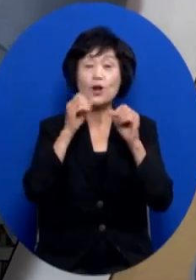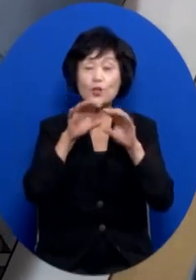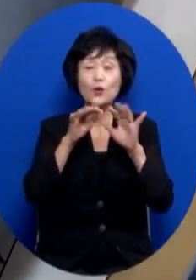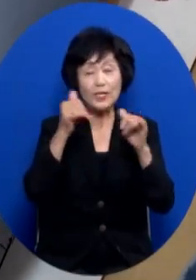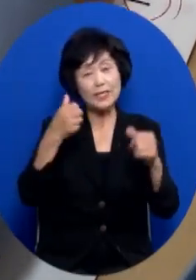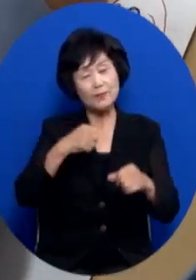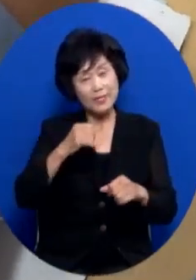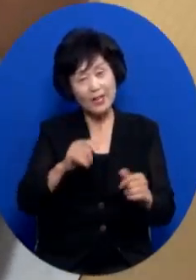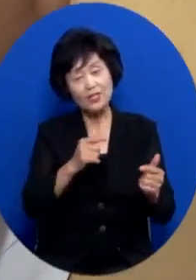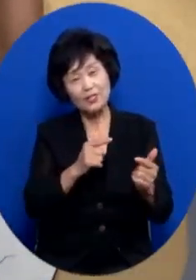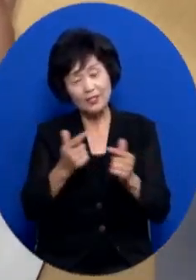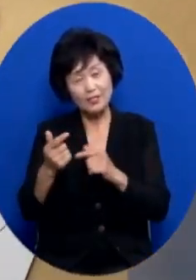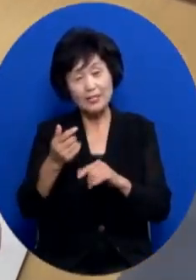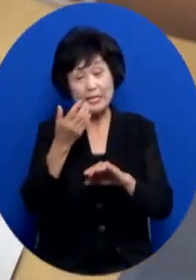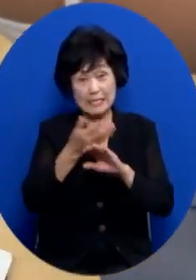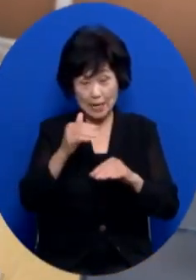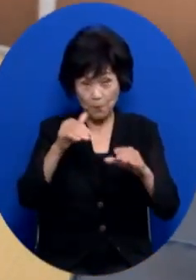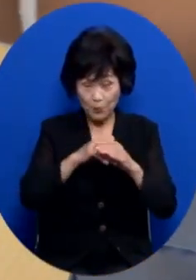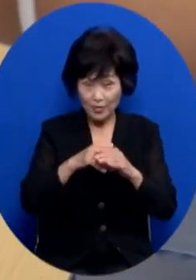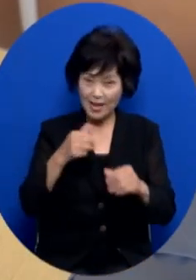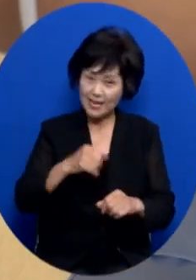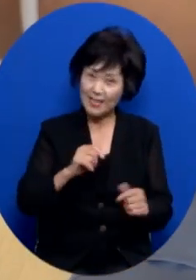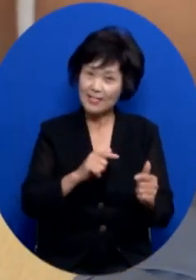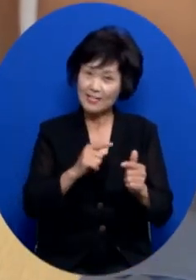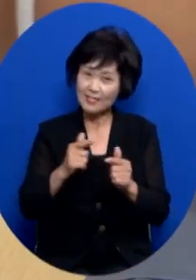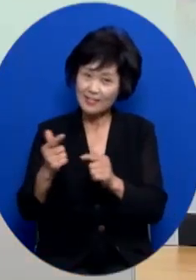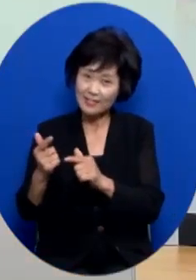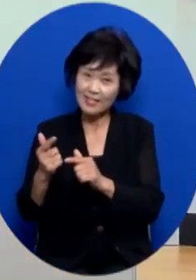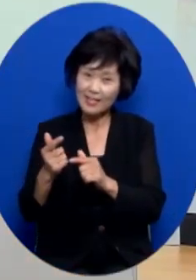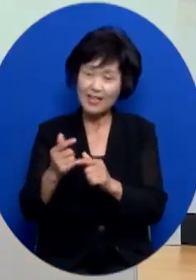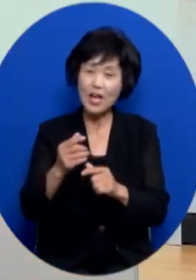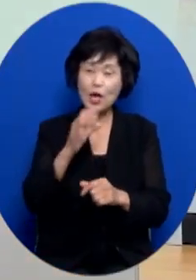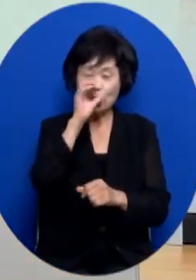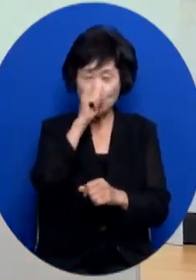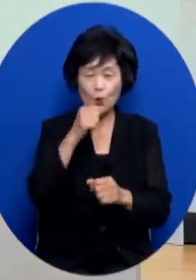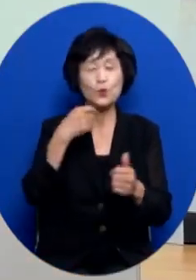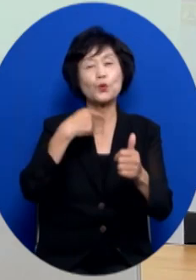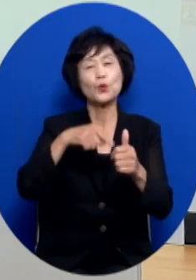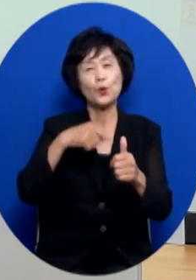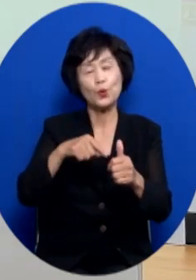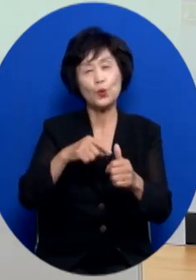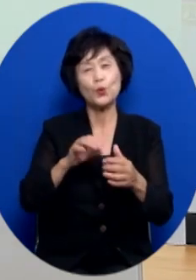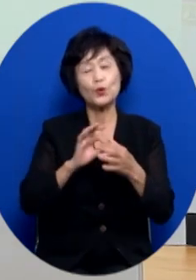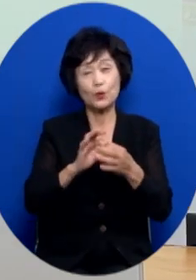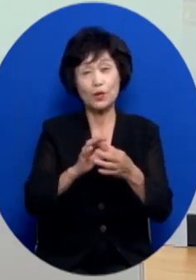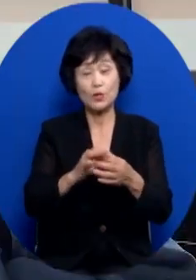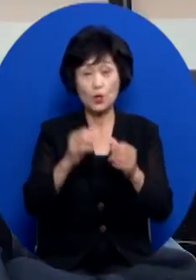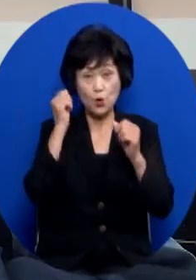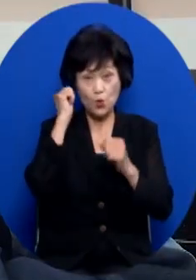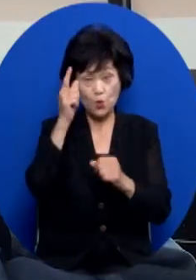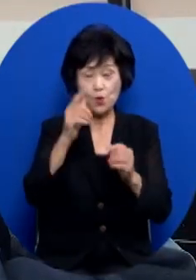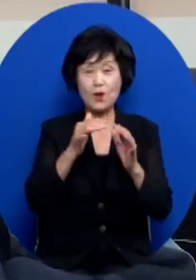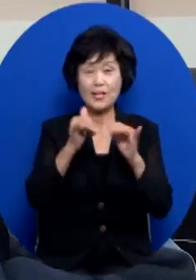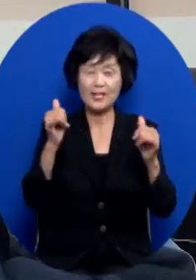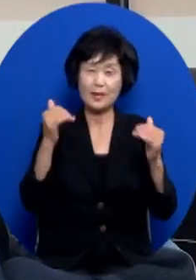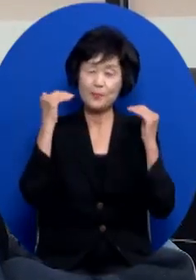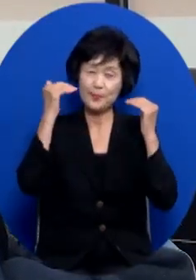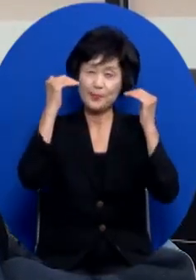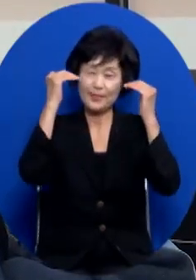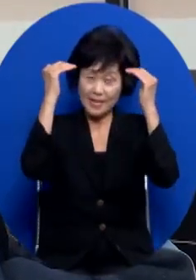선교사자녀들 ,그리고다문지역아이들에게훌륭하고긍정적인교육을 제공함으로써더나은사람으로성장할수있도록돕고있습니다 .